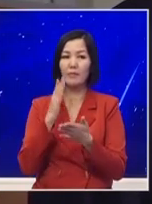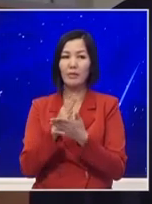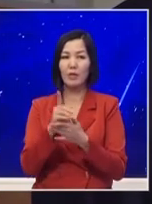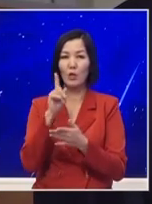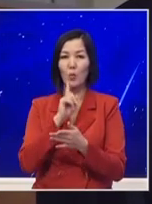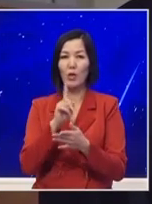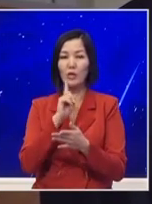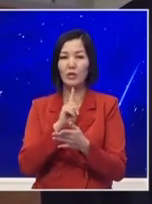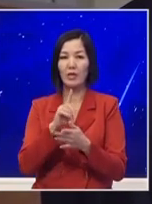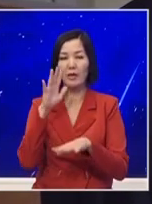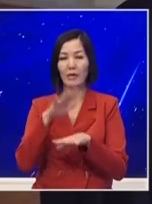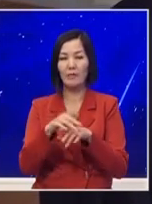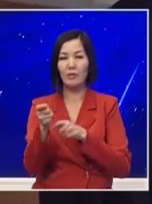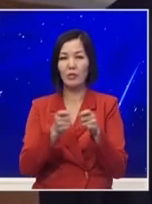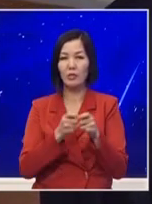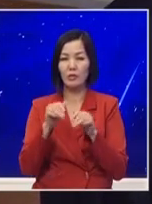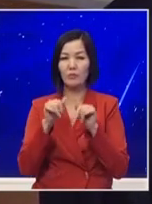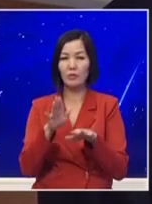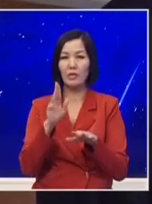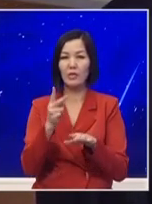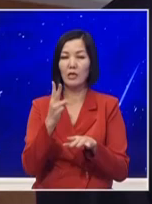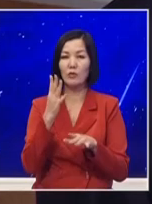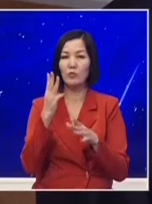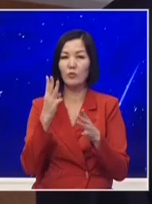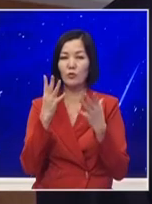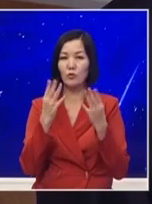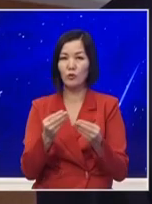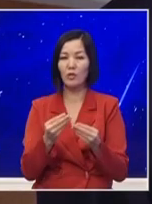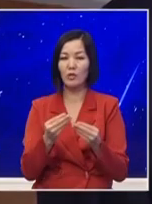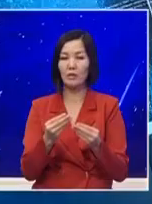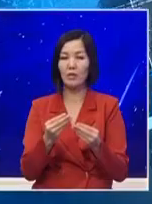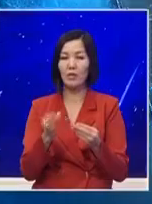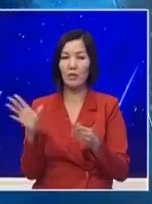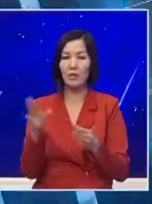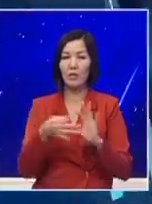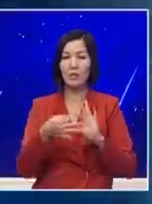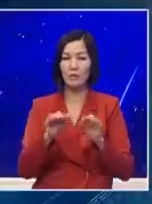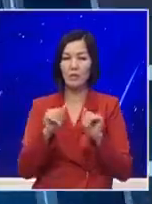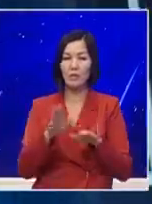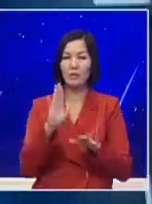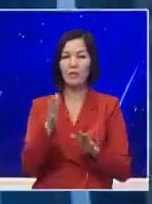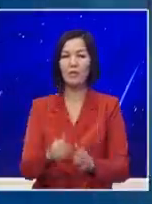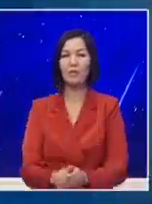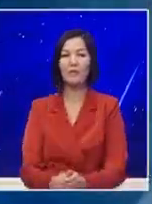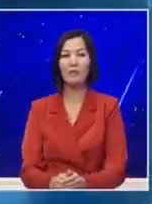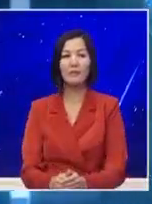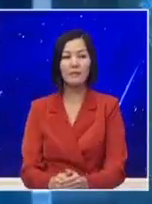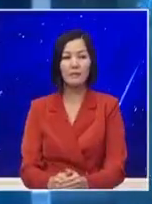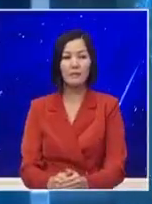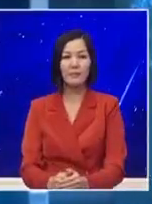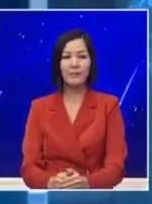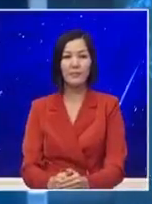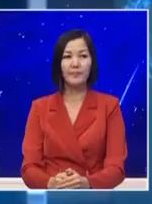қалалық әкімдіктің шешімі шығуда қазір. 2-3 километр жол шетінде болады. Әмина Құдайберген, Жайық Құрманбаев, Жетісу